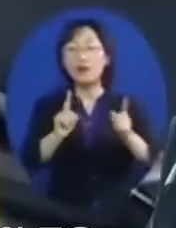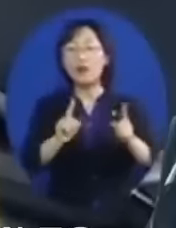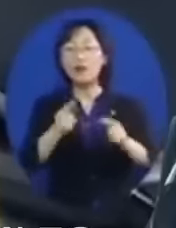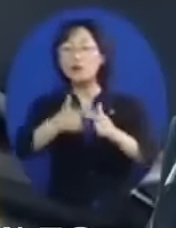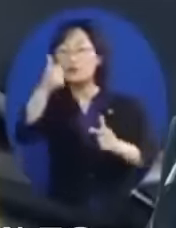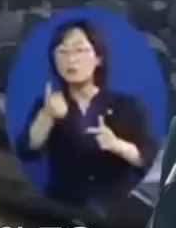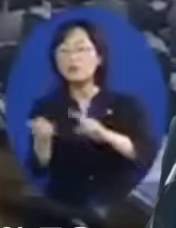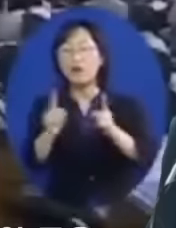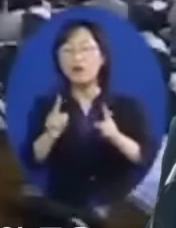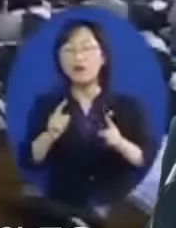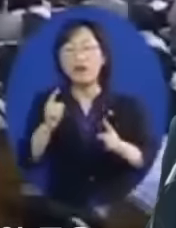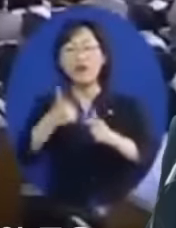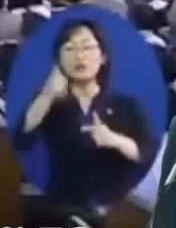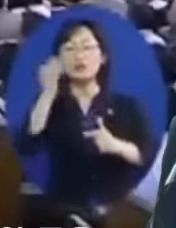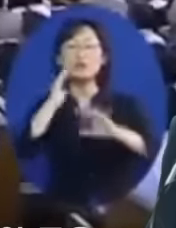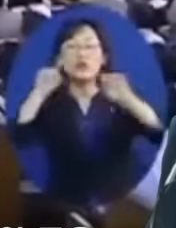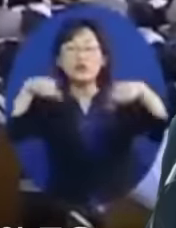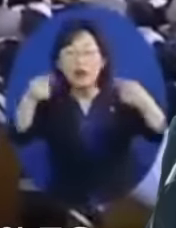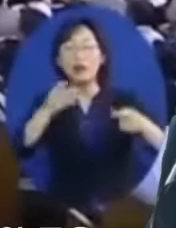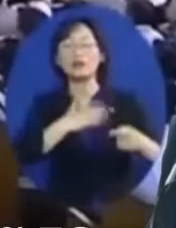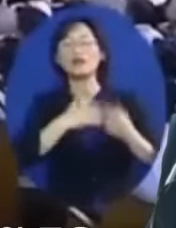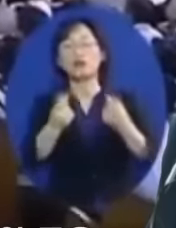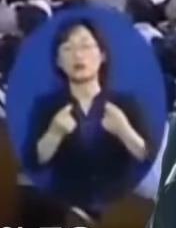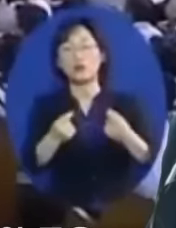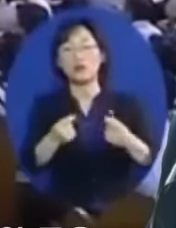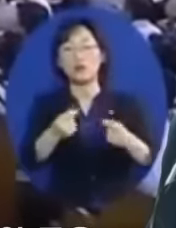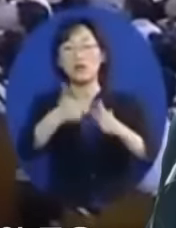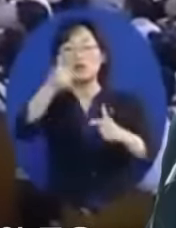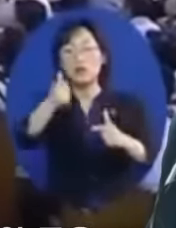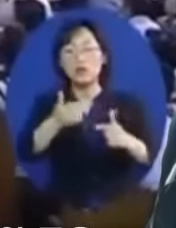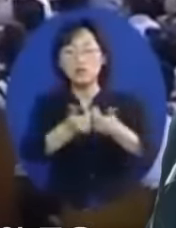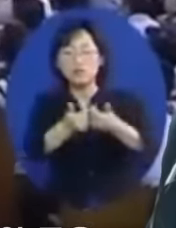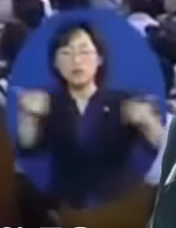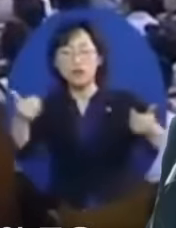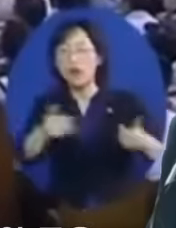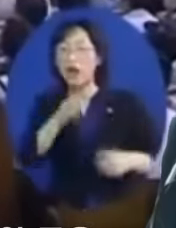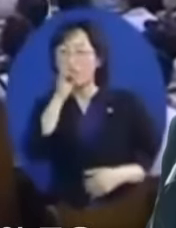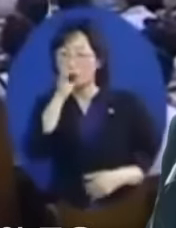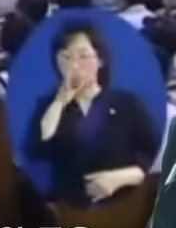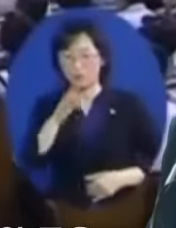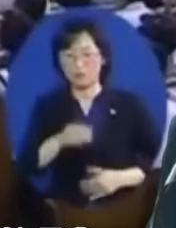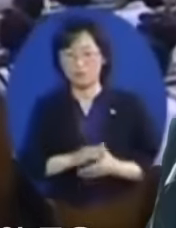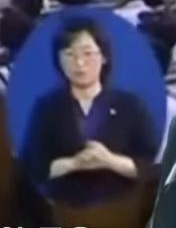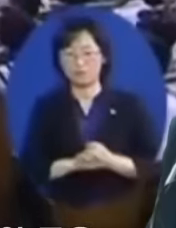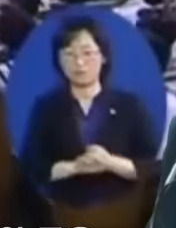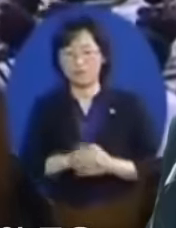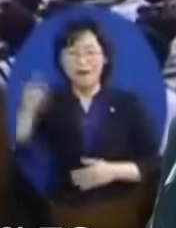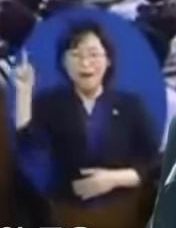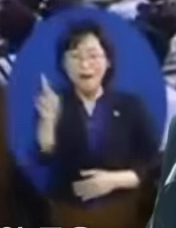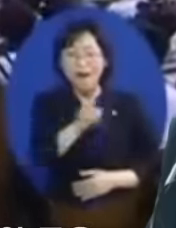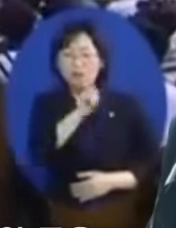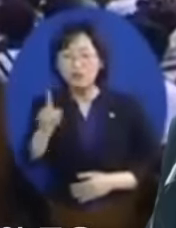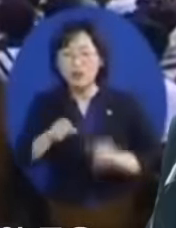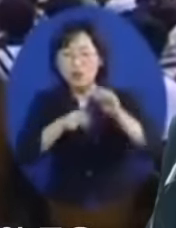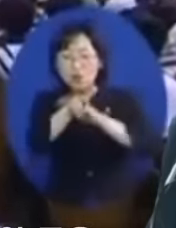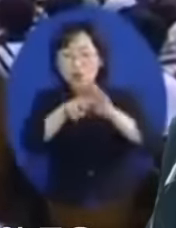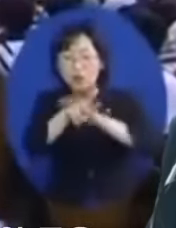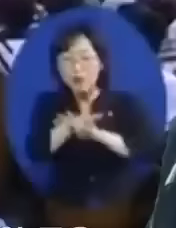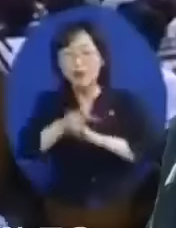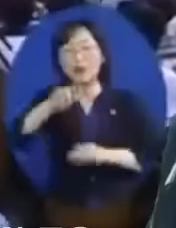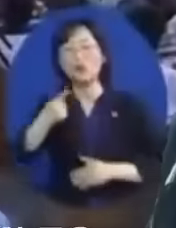예수 천당 내 천당, 예수 그리스도와 나는 분리할래야 분리할 수가 없게 된 것입니다. 아무리 도망을